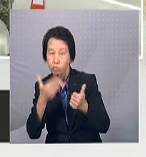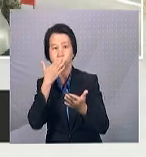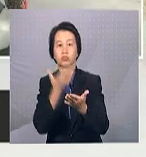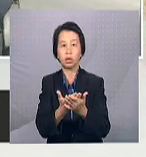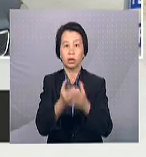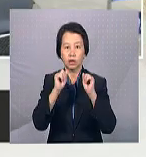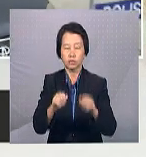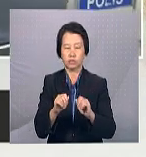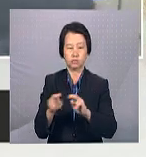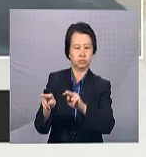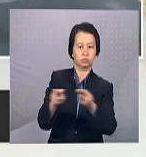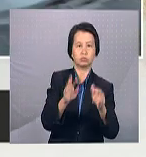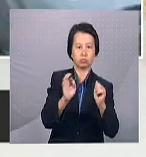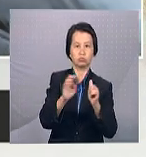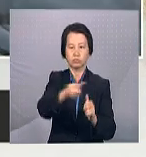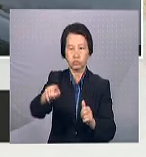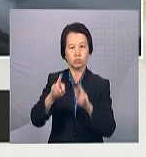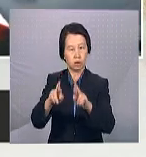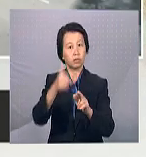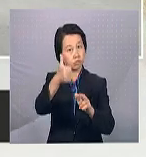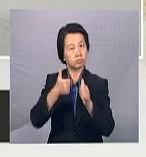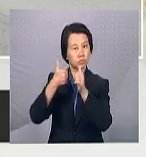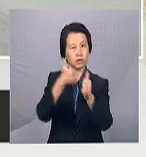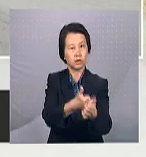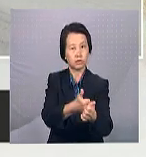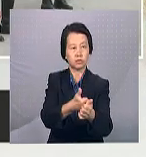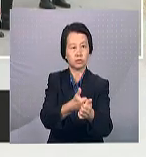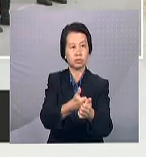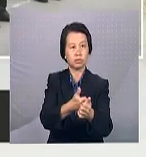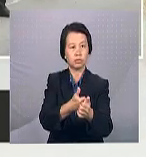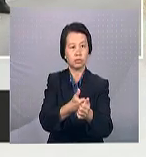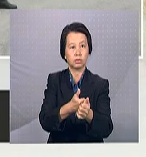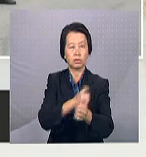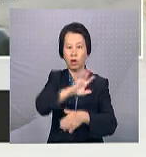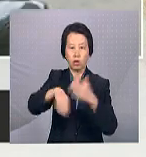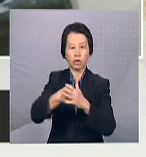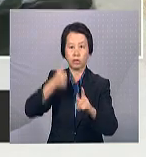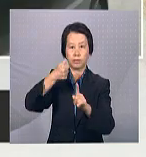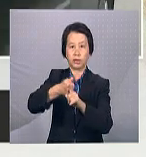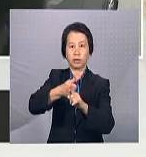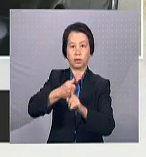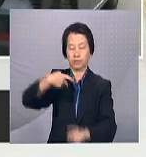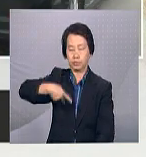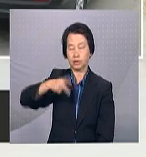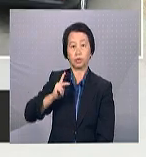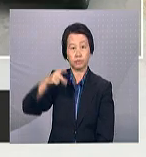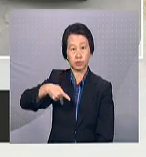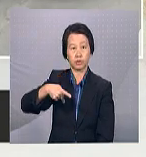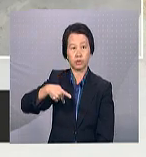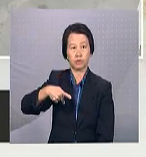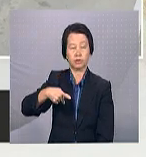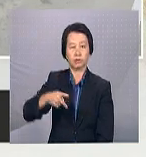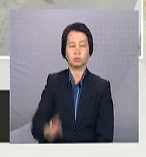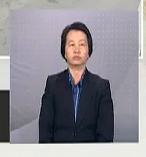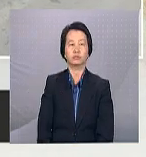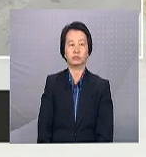yang boleh kita anggap sebagai pematuhan rakyat terhadap segala perintah yang dikeluarkan oleh pihak